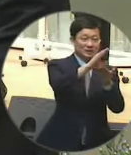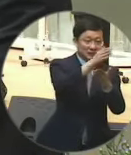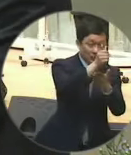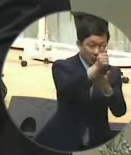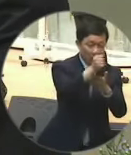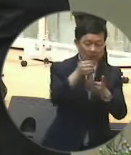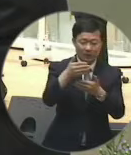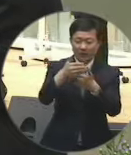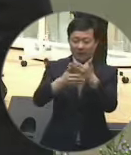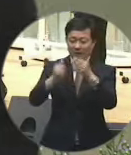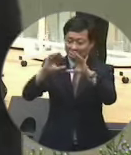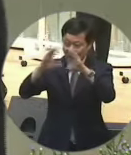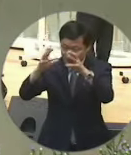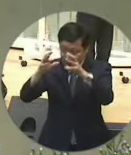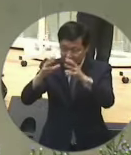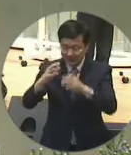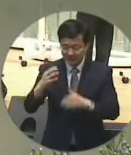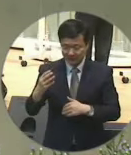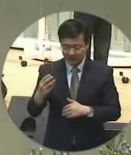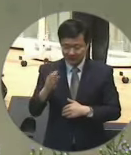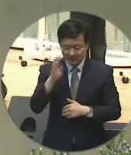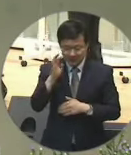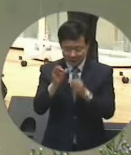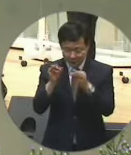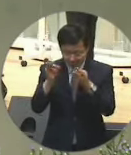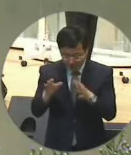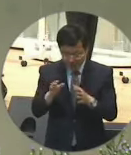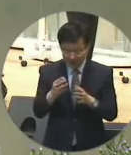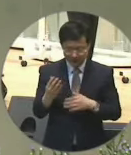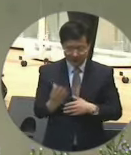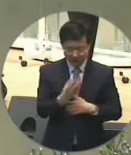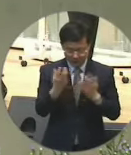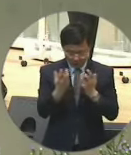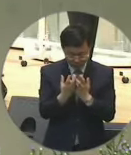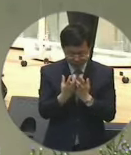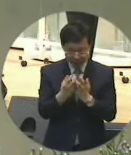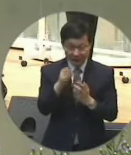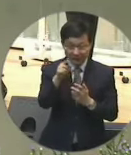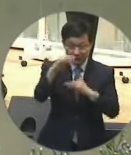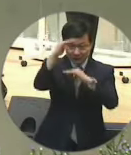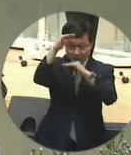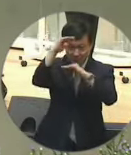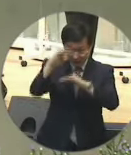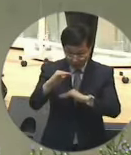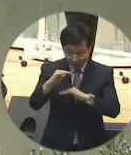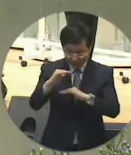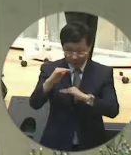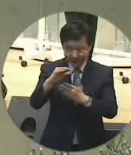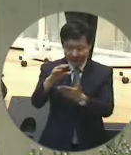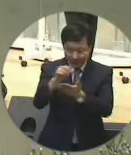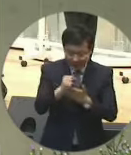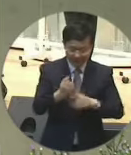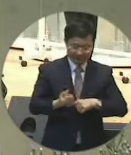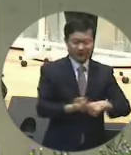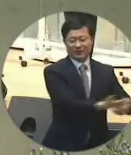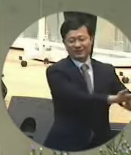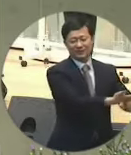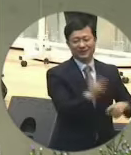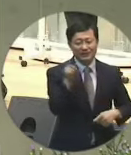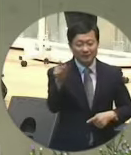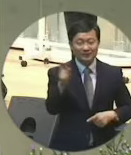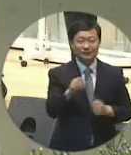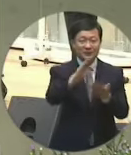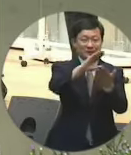동안 Christ spoke about the kingdom of heaven for 40 days. 그리고 약속하기를 오직 성령. And he promised only the Holy Spirit.